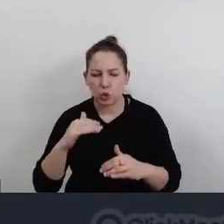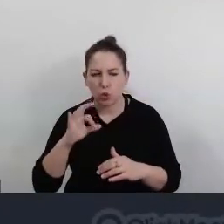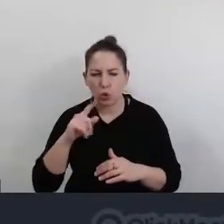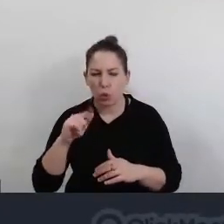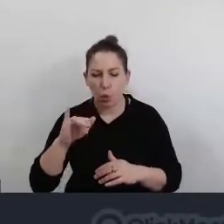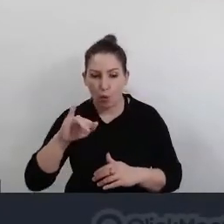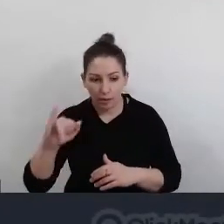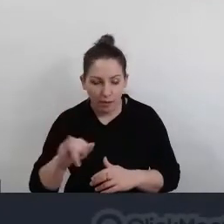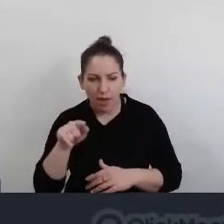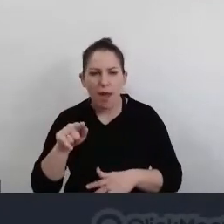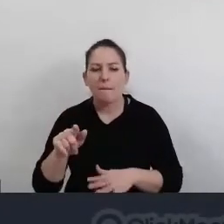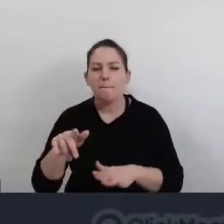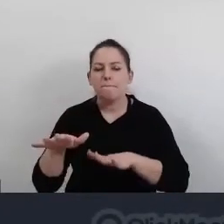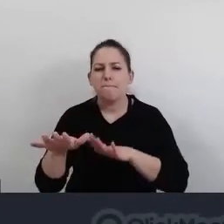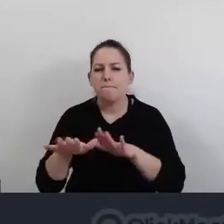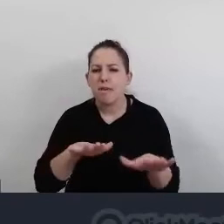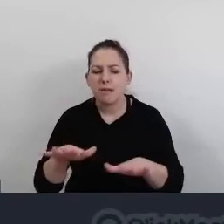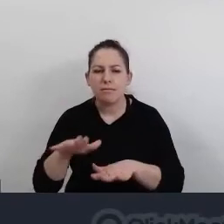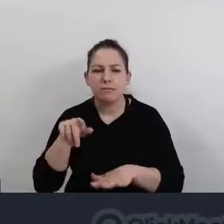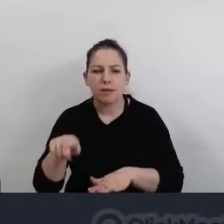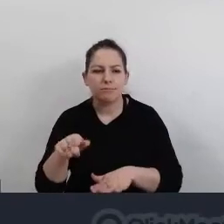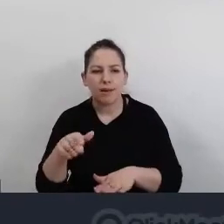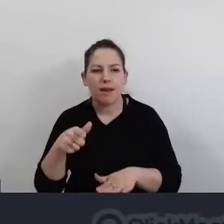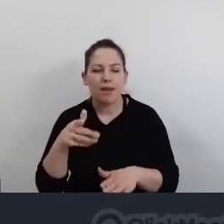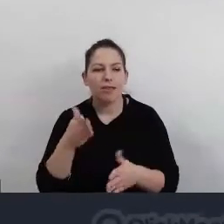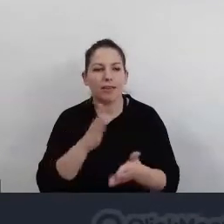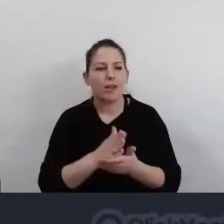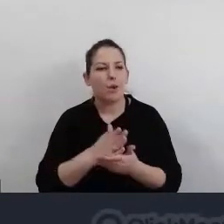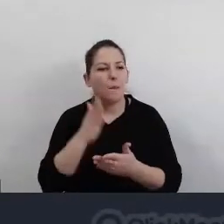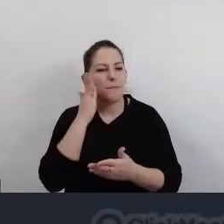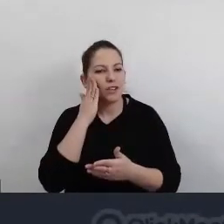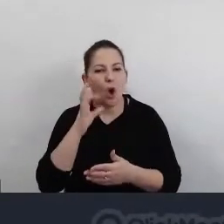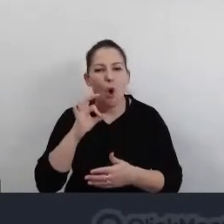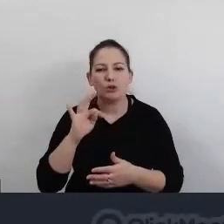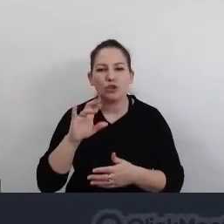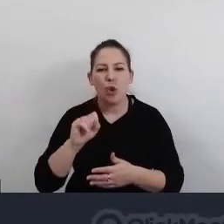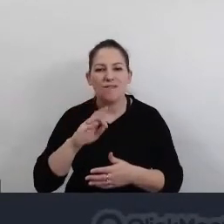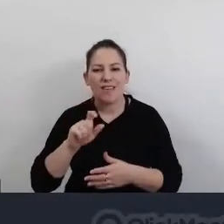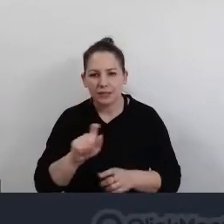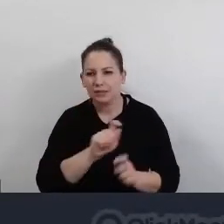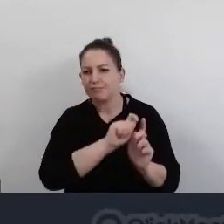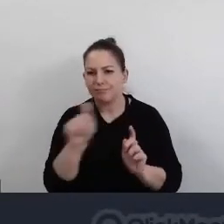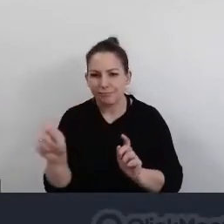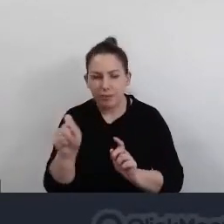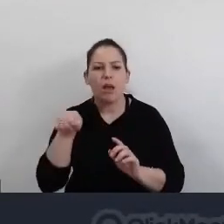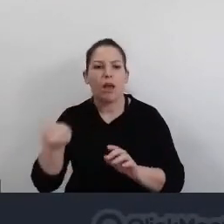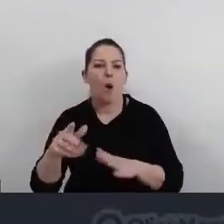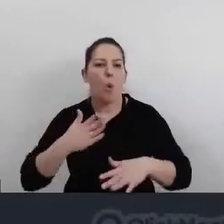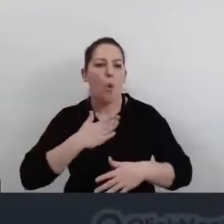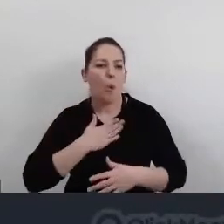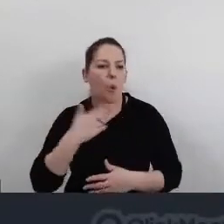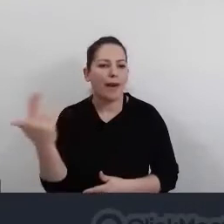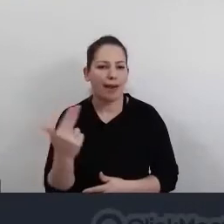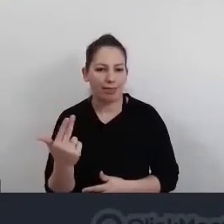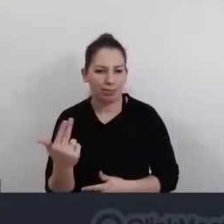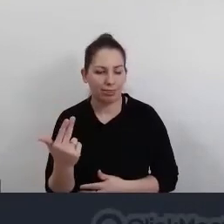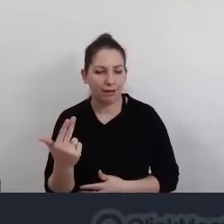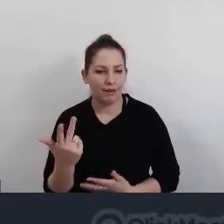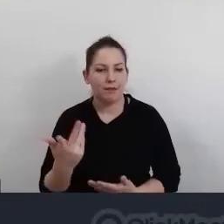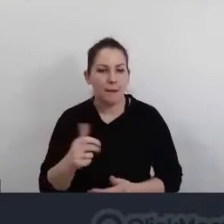którego nie tylko mieszkańcy Ostrowca jeżdżą na weekend. Mamy ze sobą